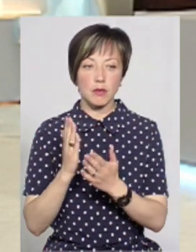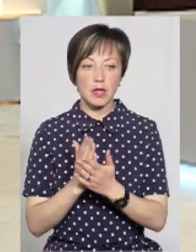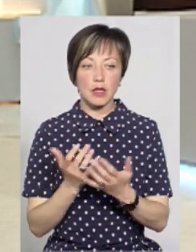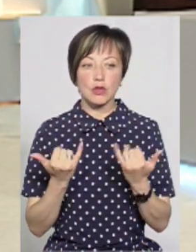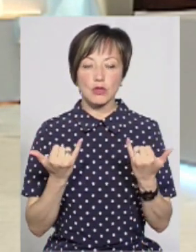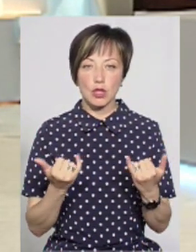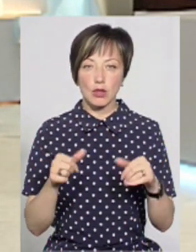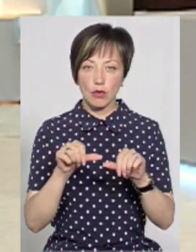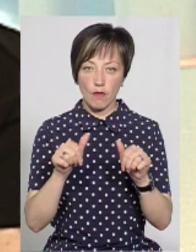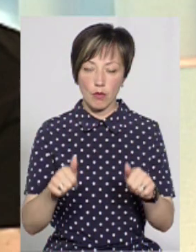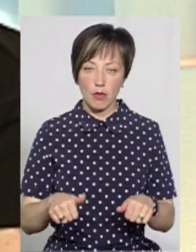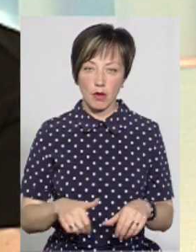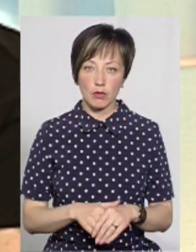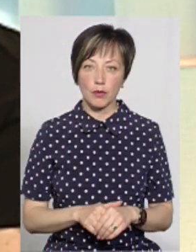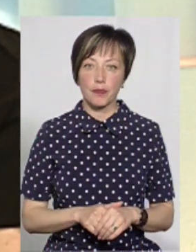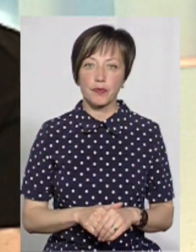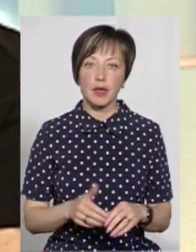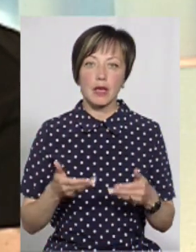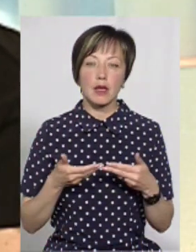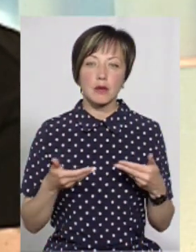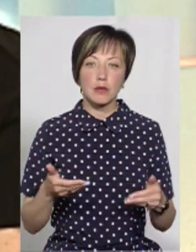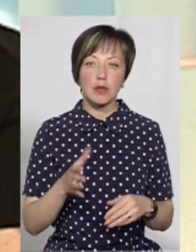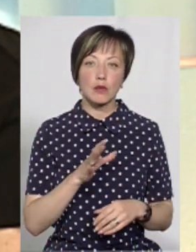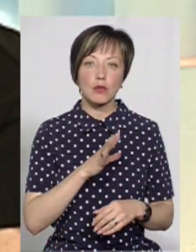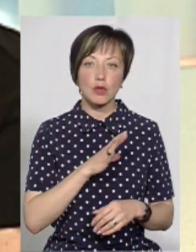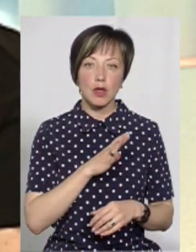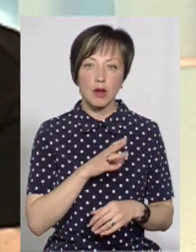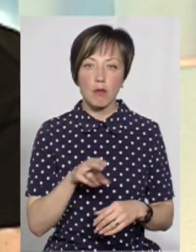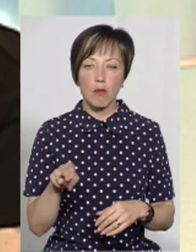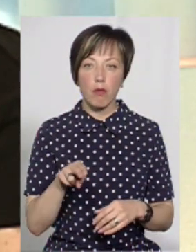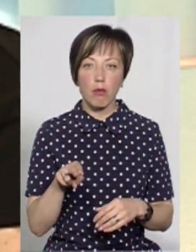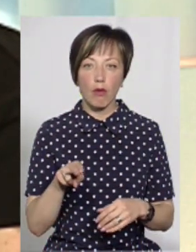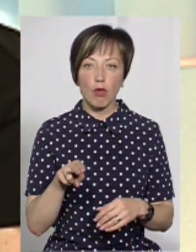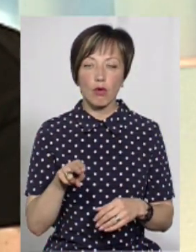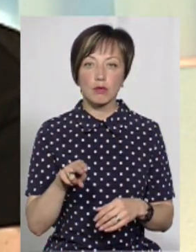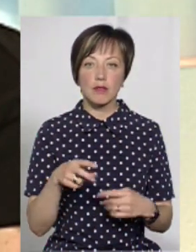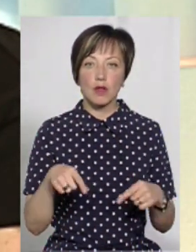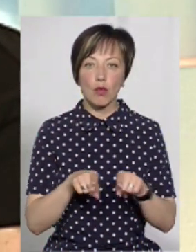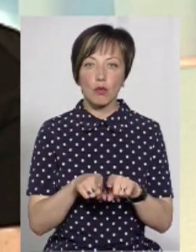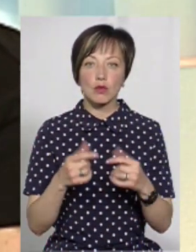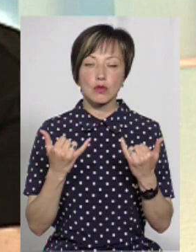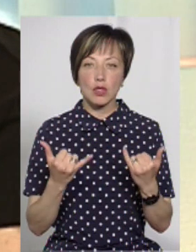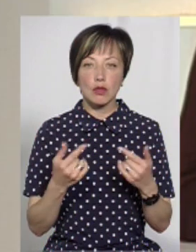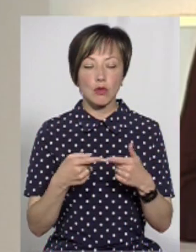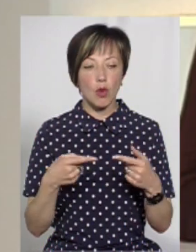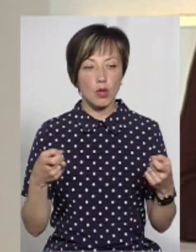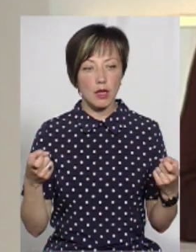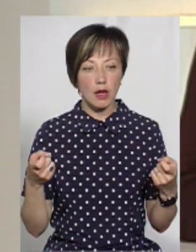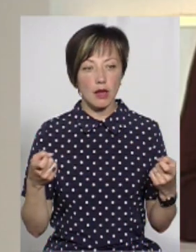будівлі сучасного формату. Ми були в Полонному і в такому сучасному